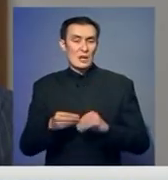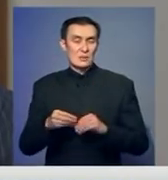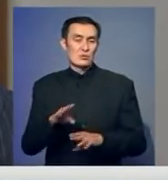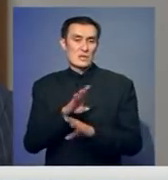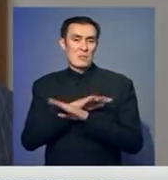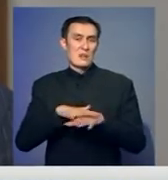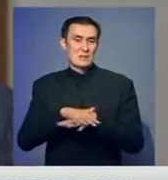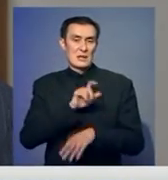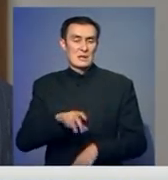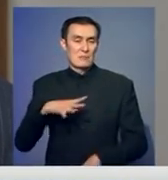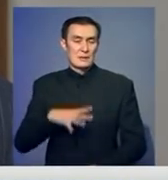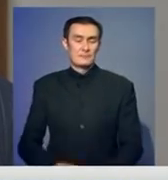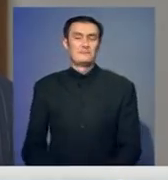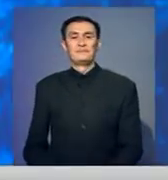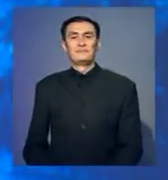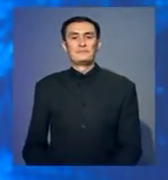гибель нашего населения.